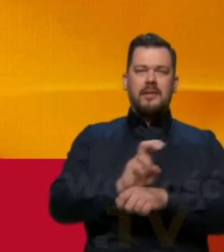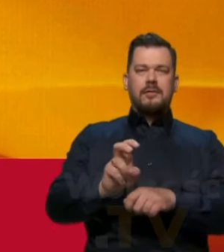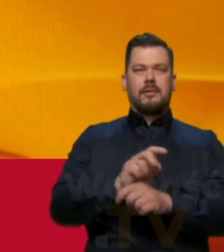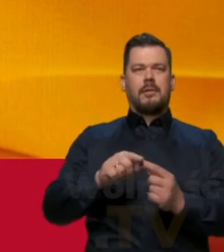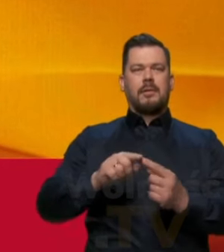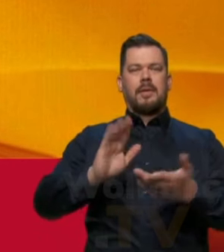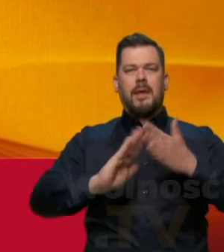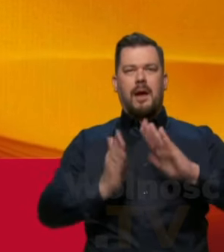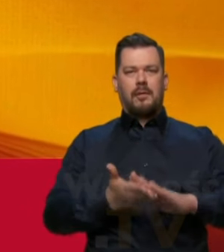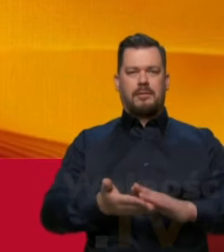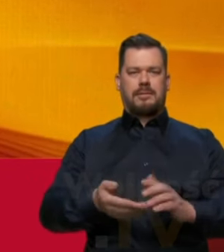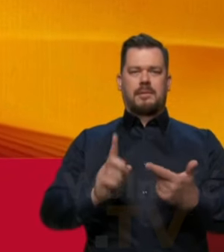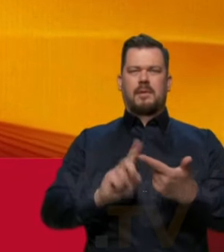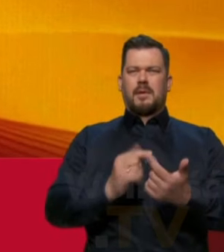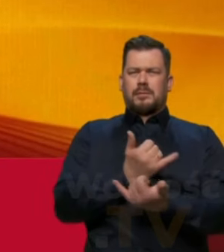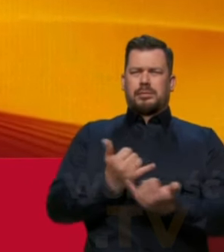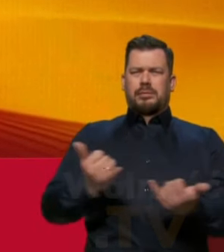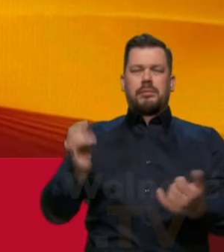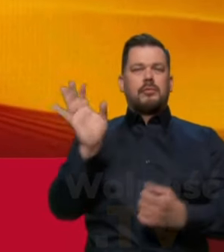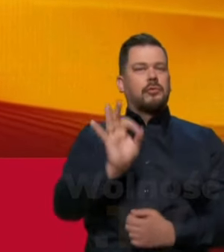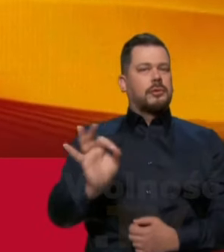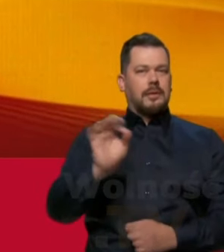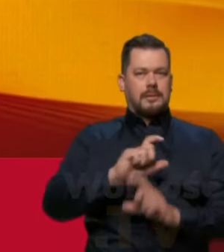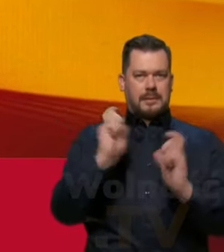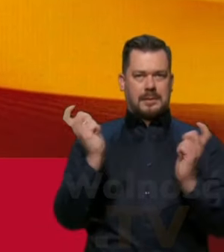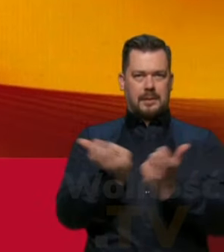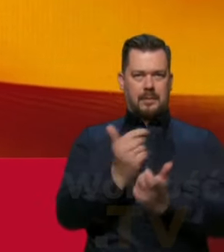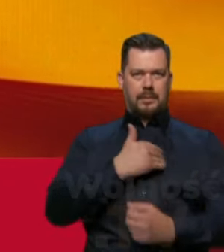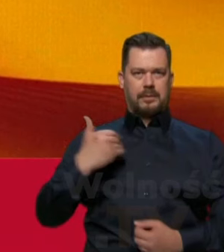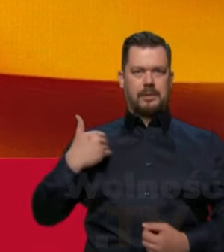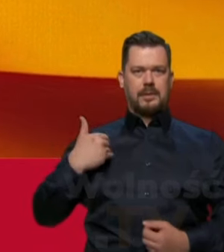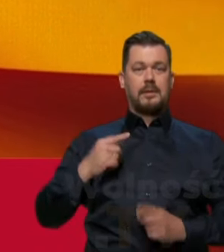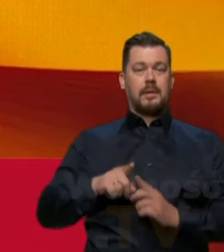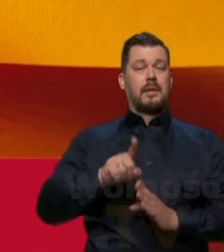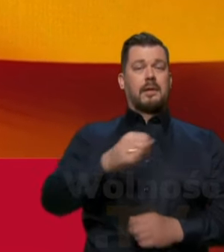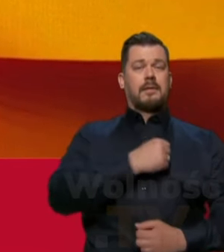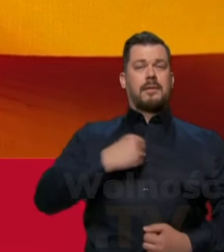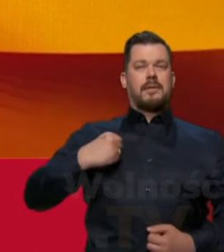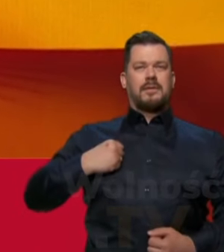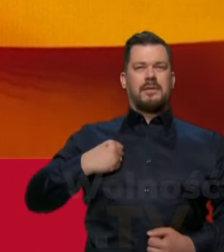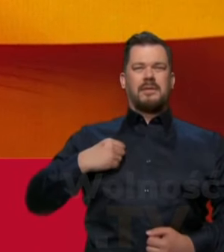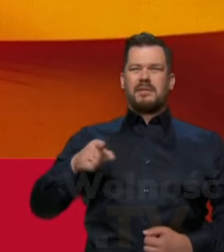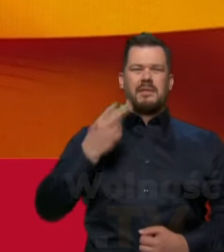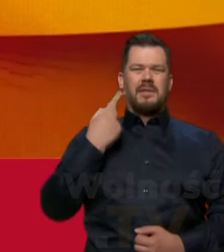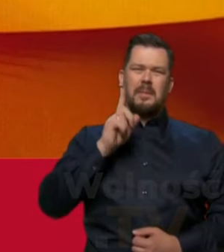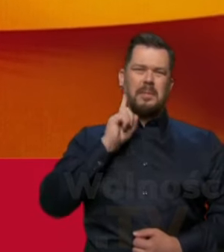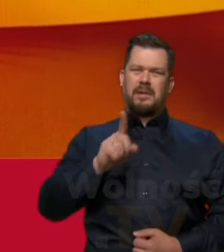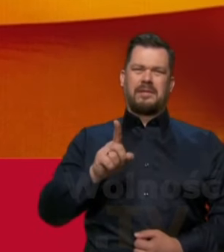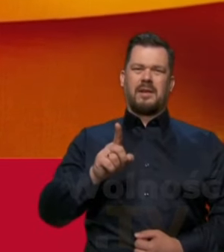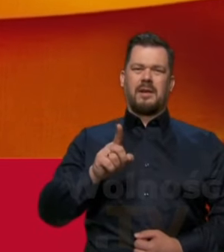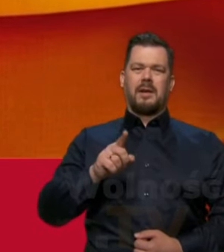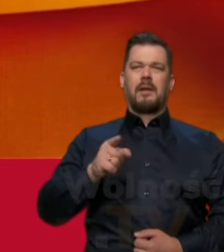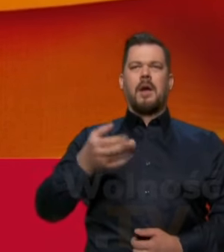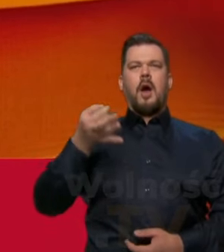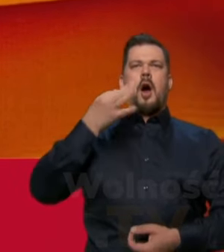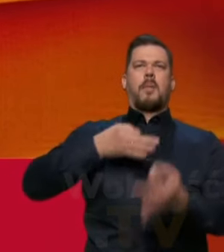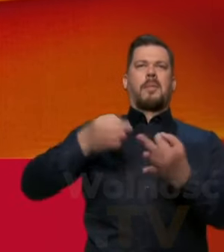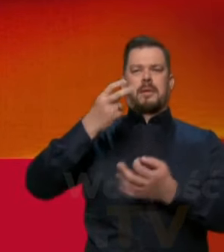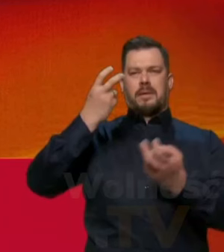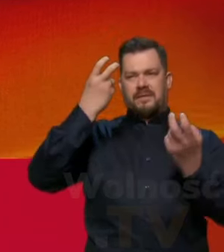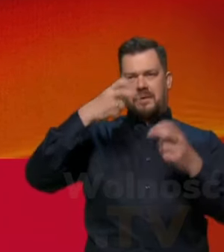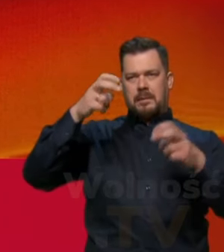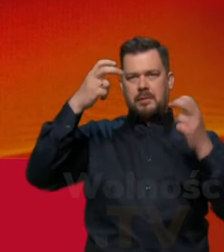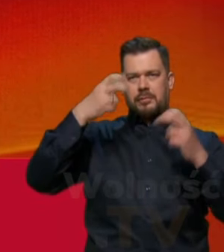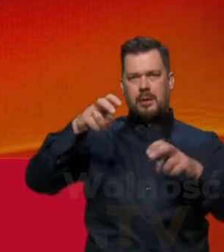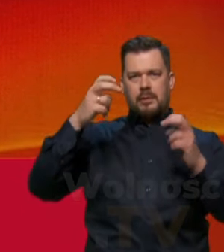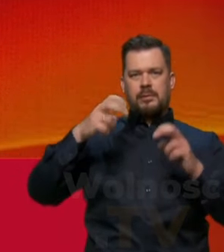targowe. To będzie wielka szansa dla całej Polski, jak również dla Warszawy. I nieprawdą jest, że to są opowieści z mchu i paproci,